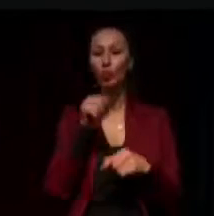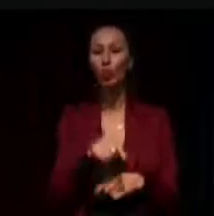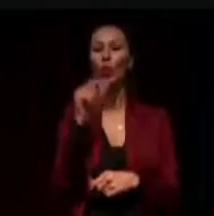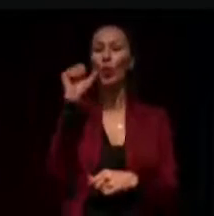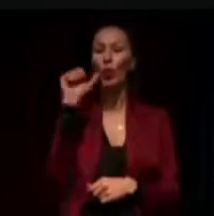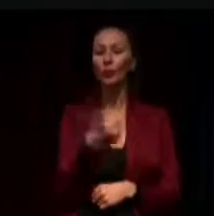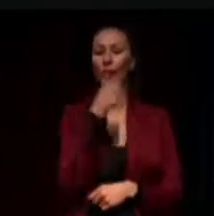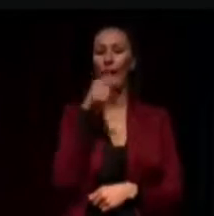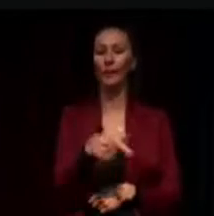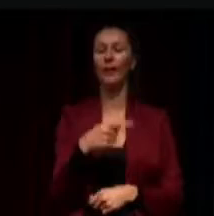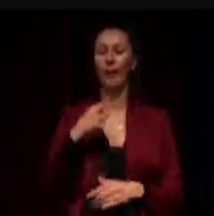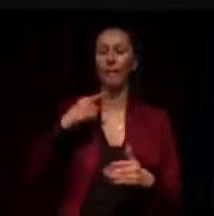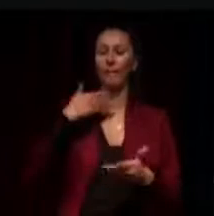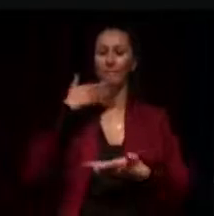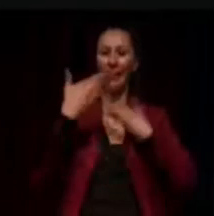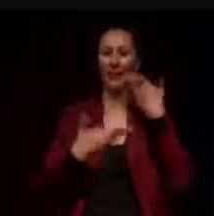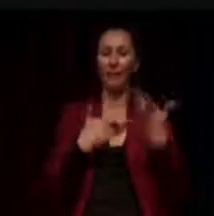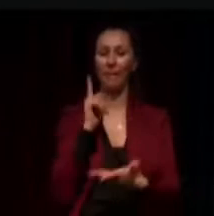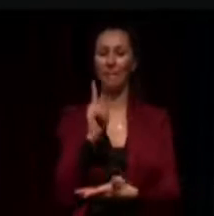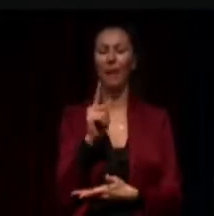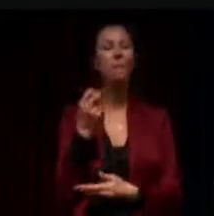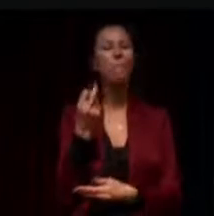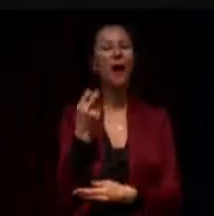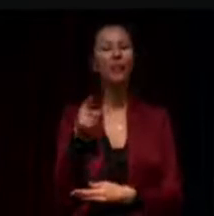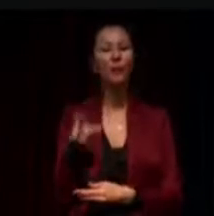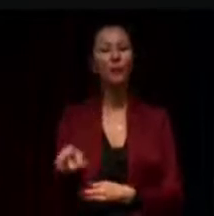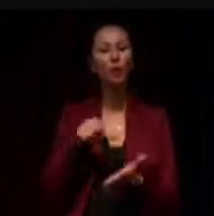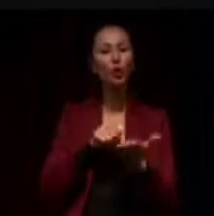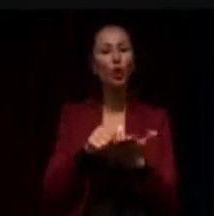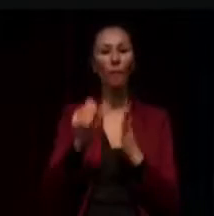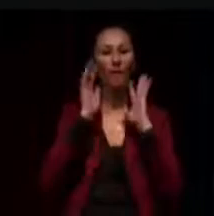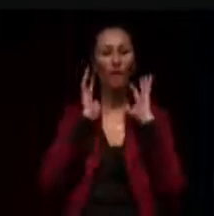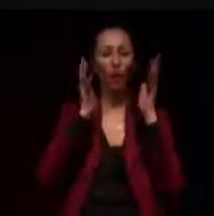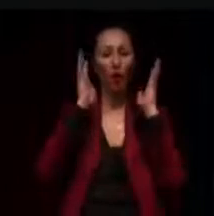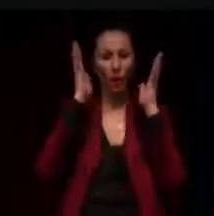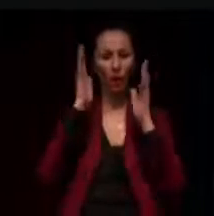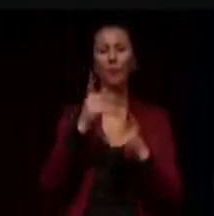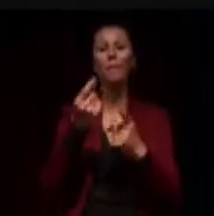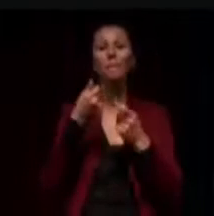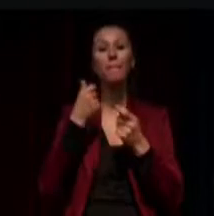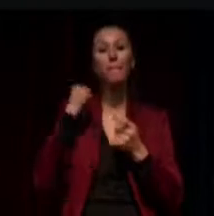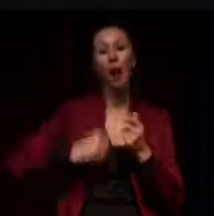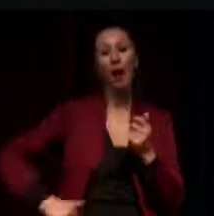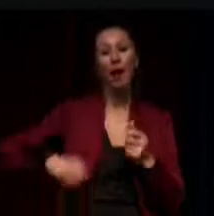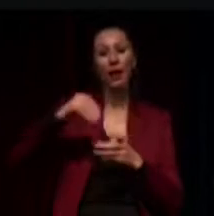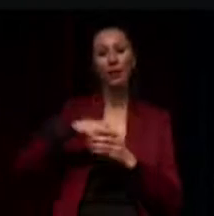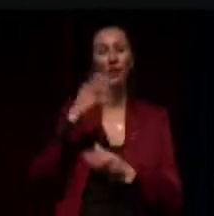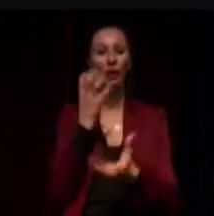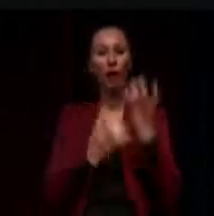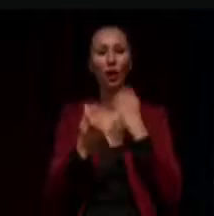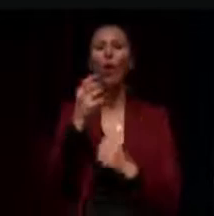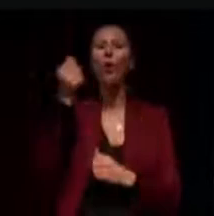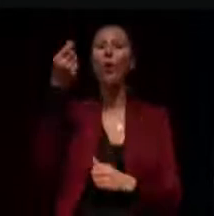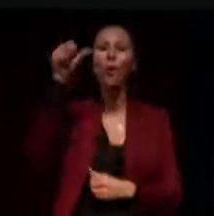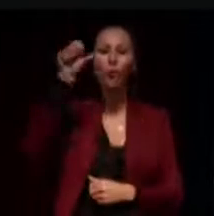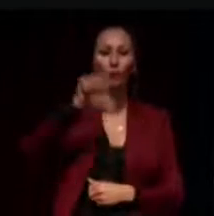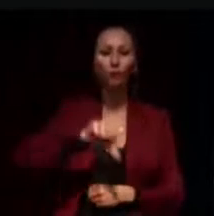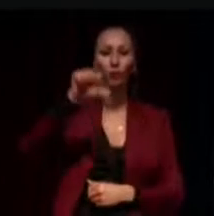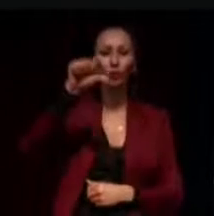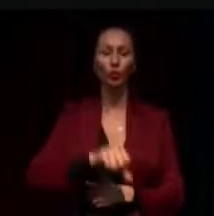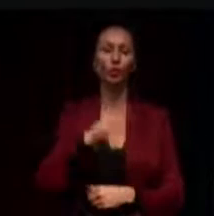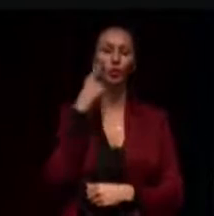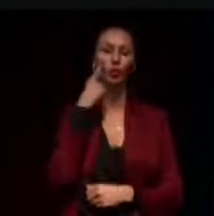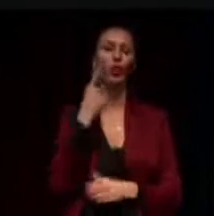Şunu özellikle belirtmeliyim ki pandeminin tüm faaliyetleri ve mali kaynakları olumsuz